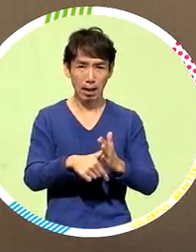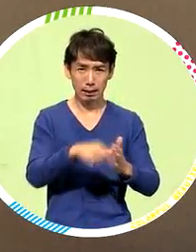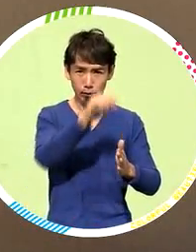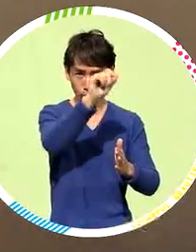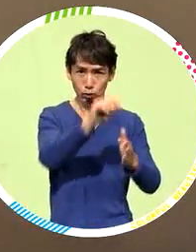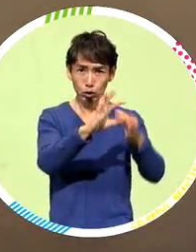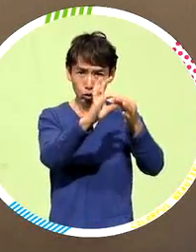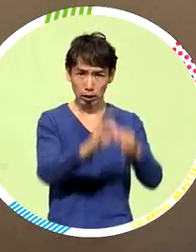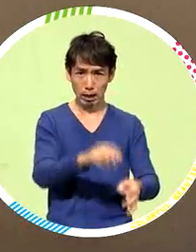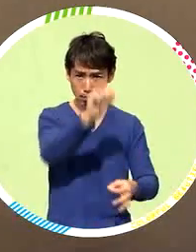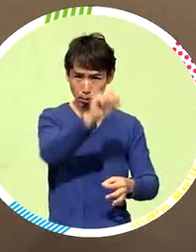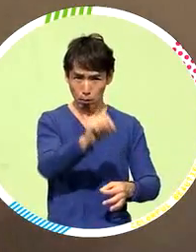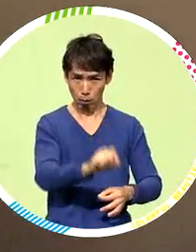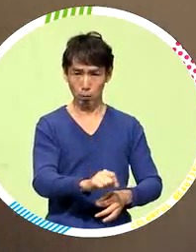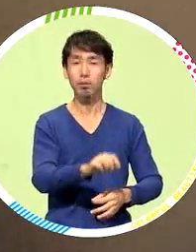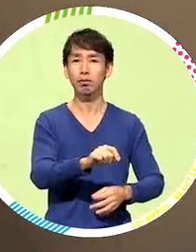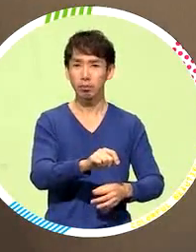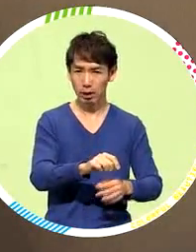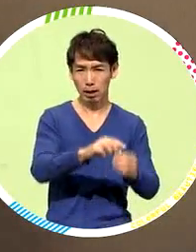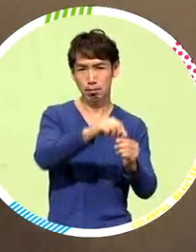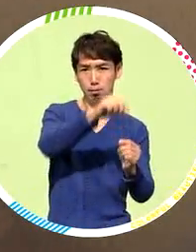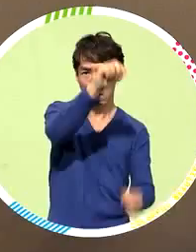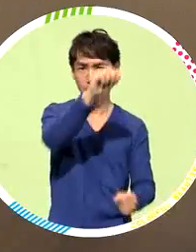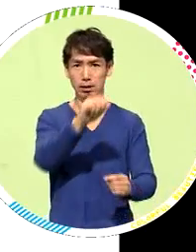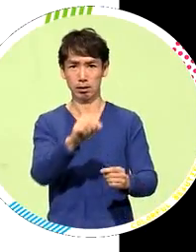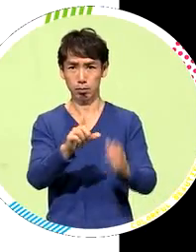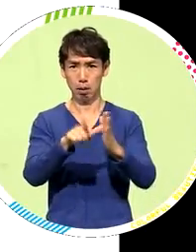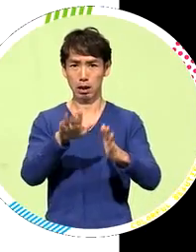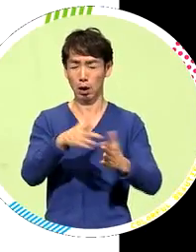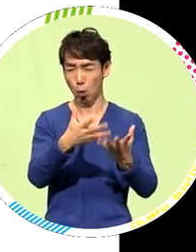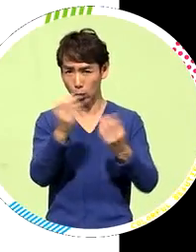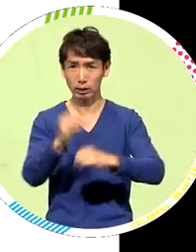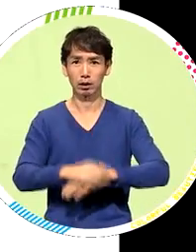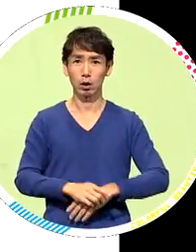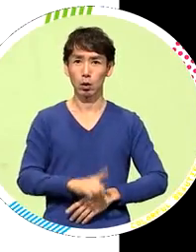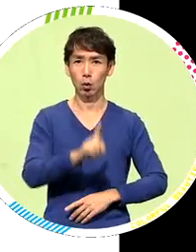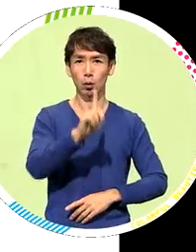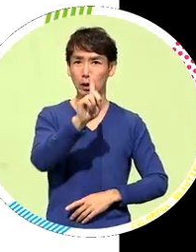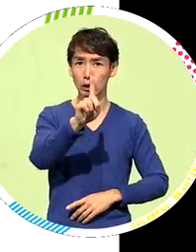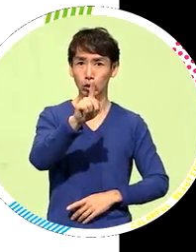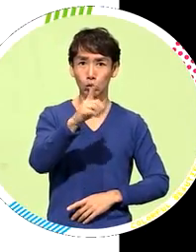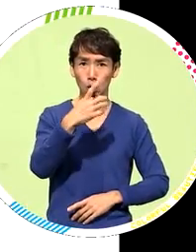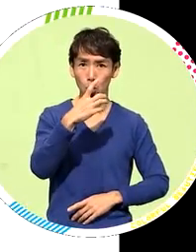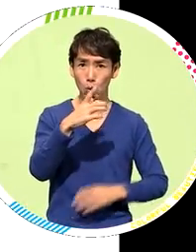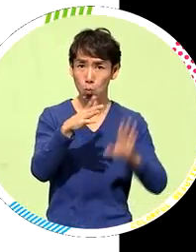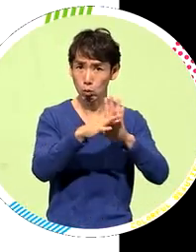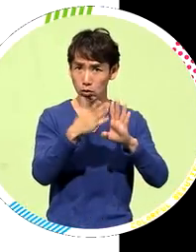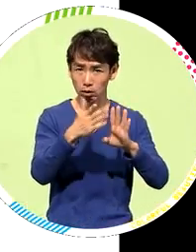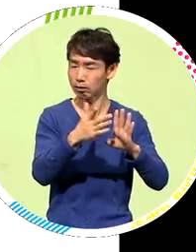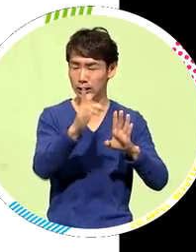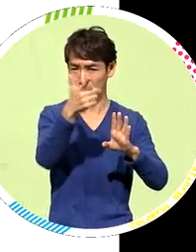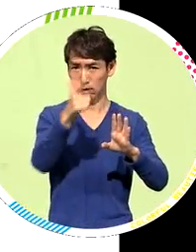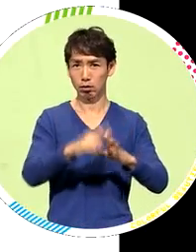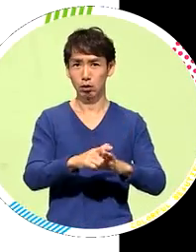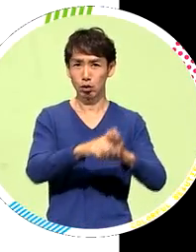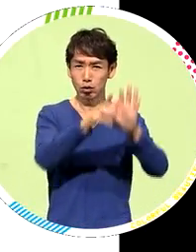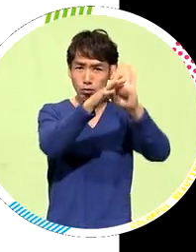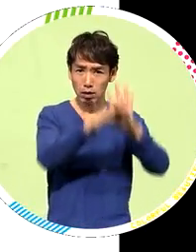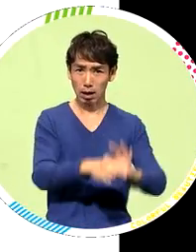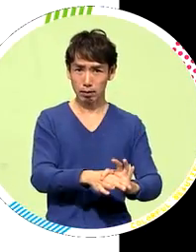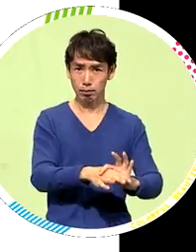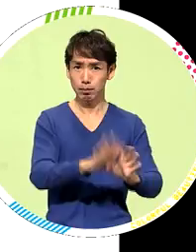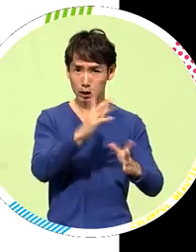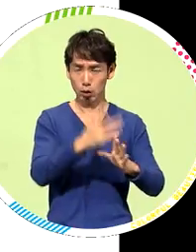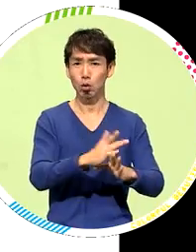縦長になって書いてあることが結構多いですねそれ1文字なんてと文字じゃないんですつなげて書いてますけれども